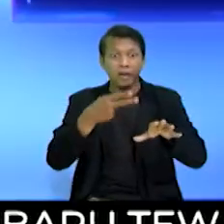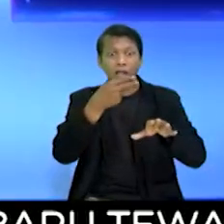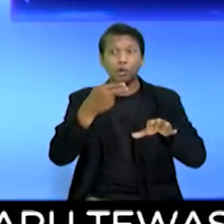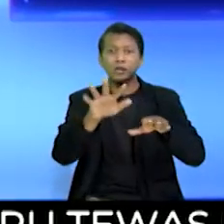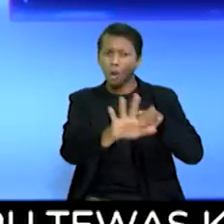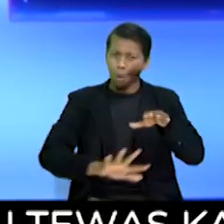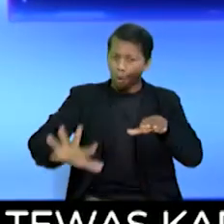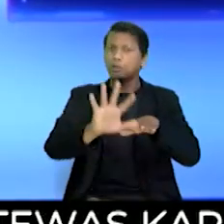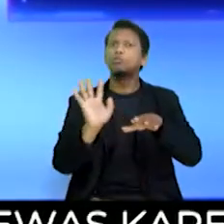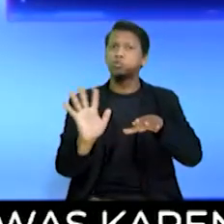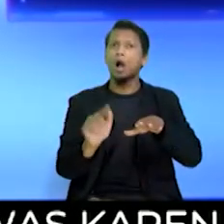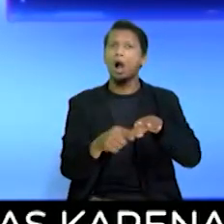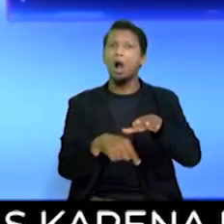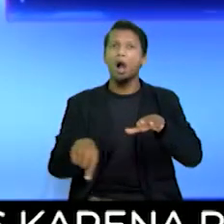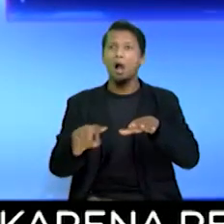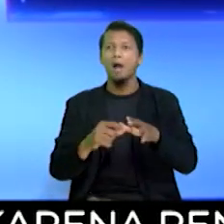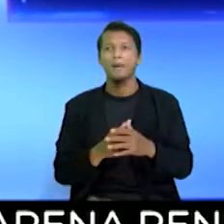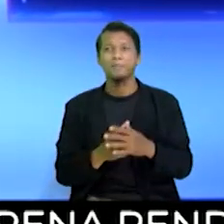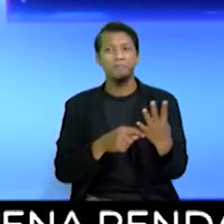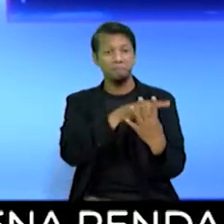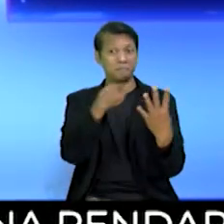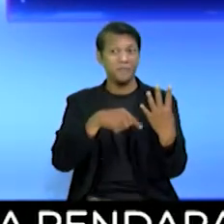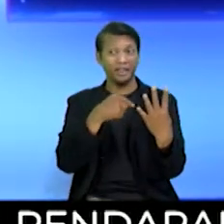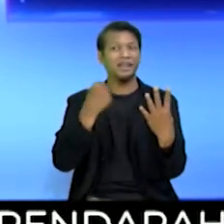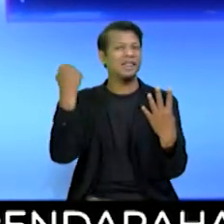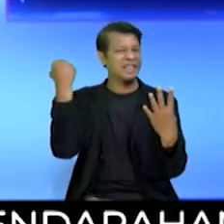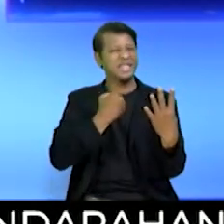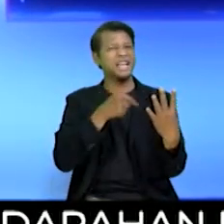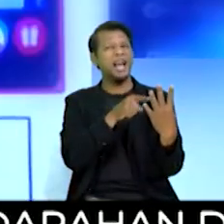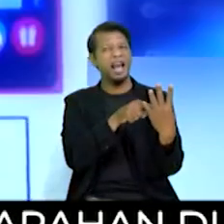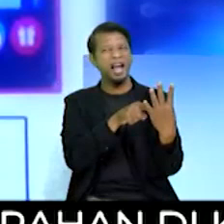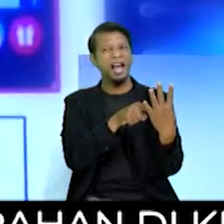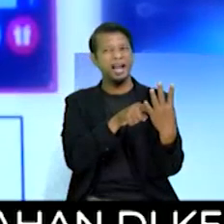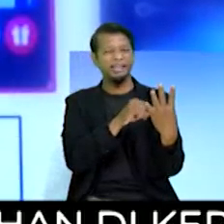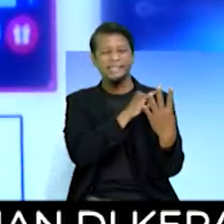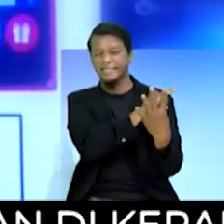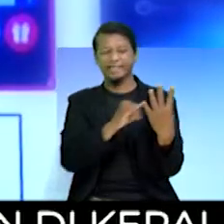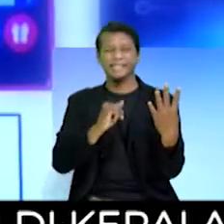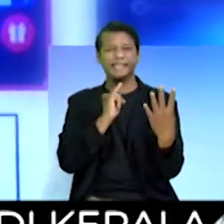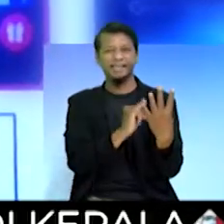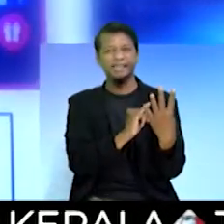Akibat perbuatannya, keempat tersangka dijerat pasal pencegahan dan pemberantasan tindak pidana pencucian uang.